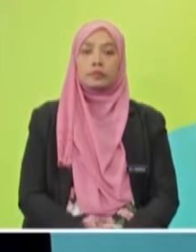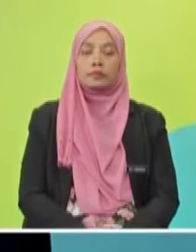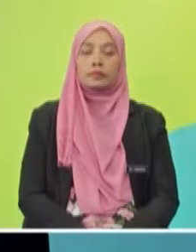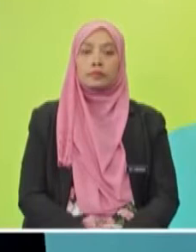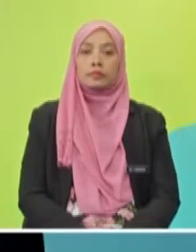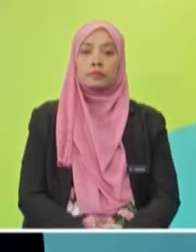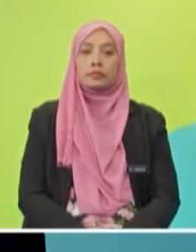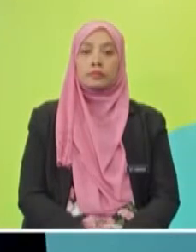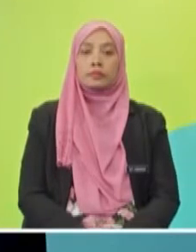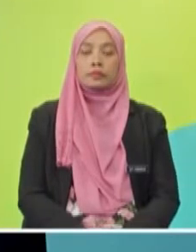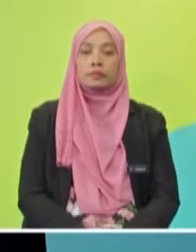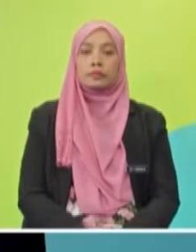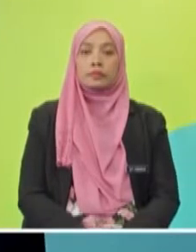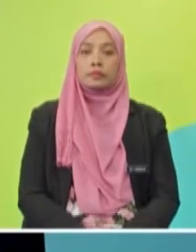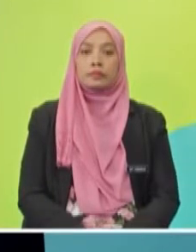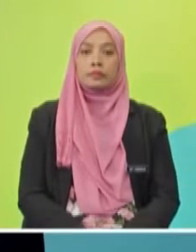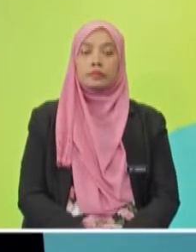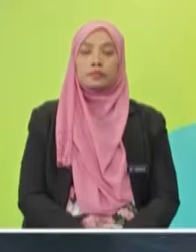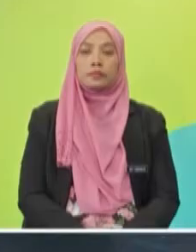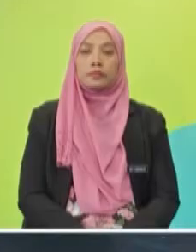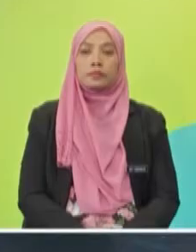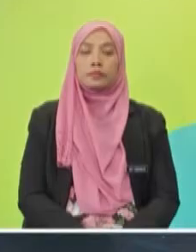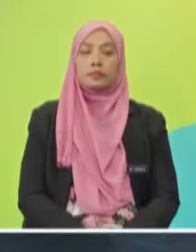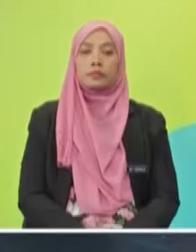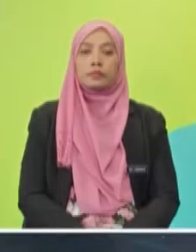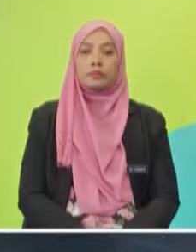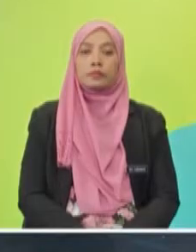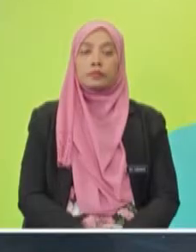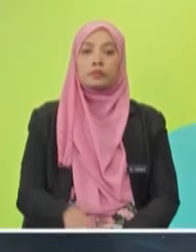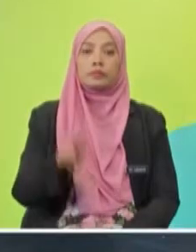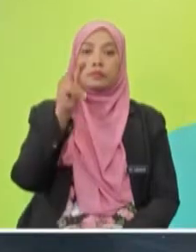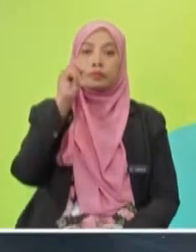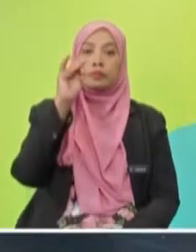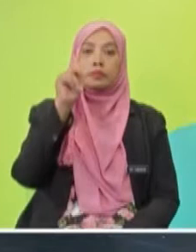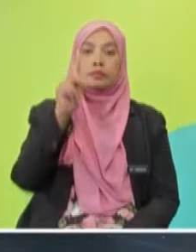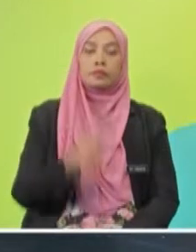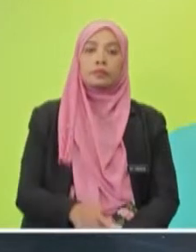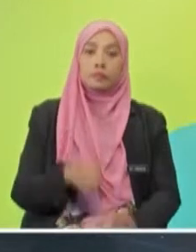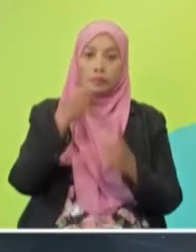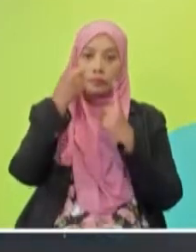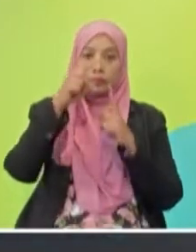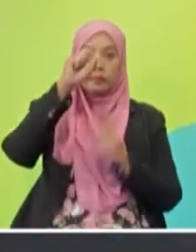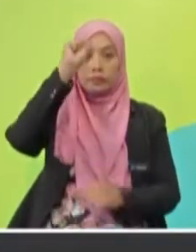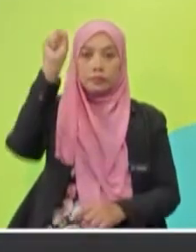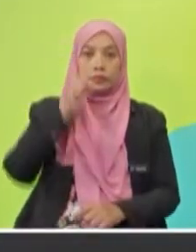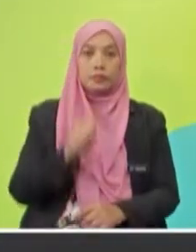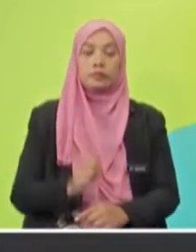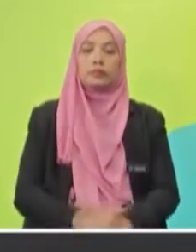cikgu yang nombor satu? Siapa? Nek excited. Nek, boleh